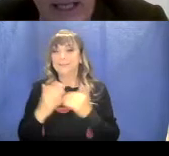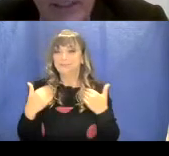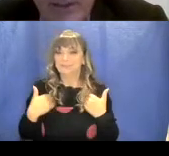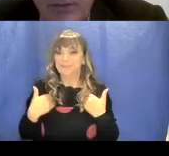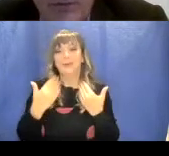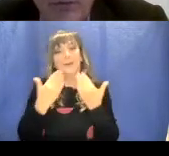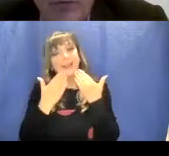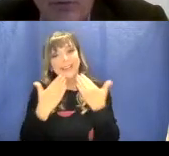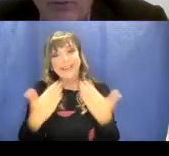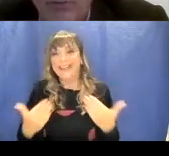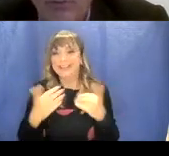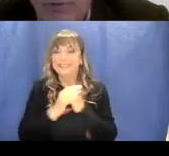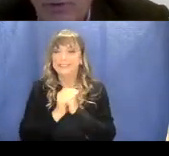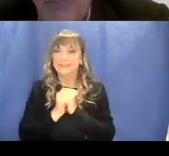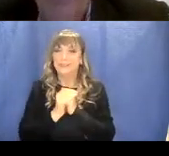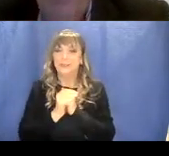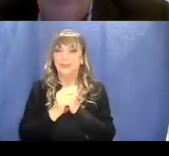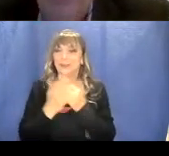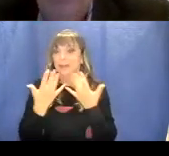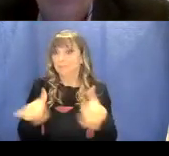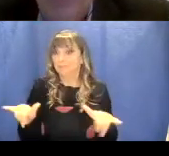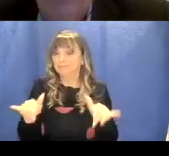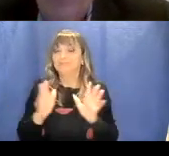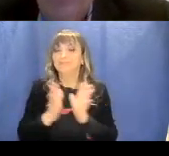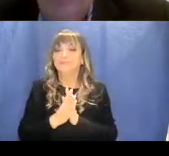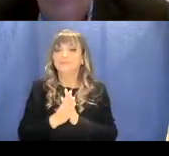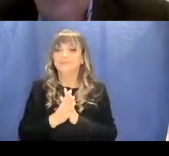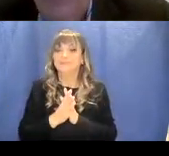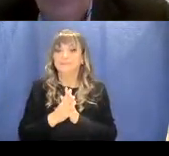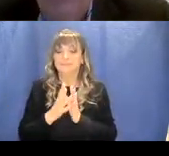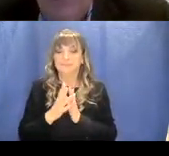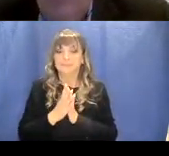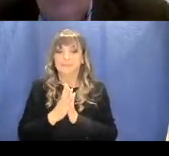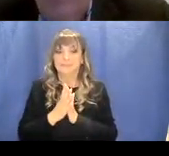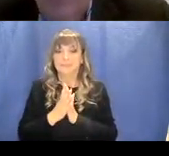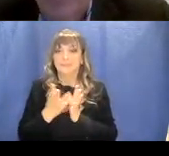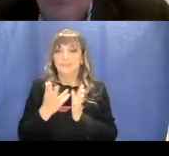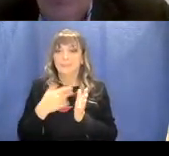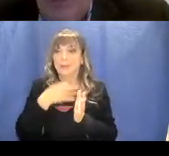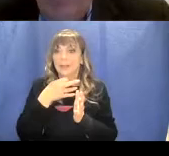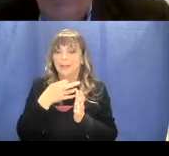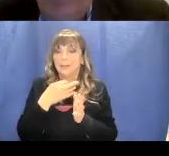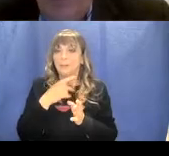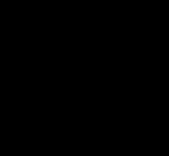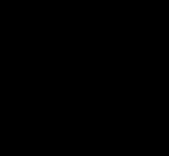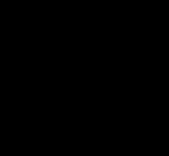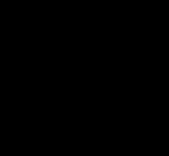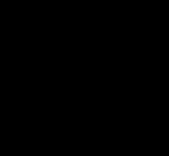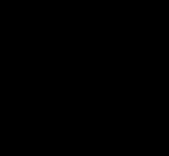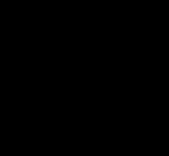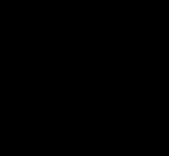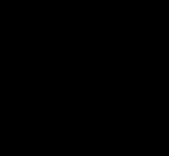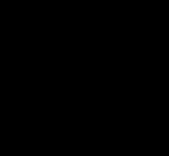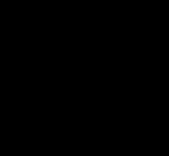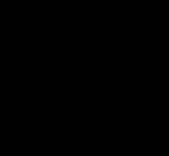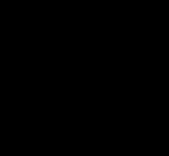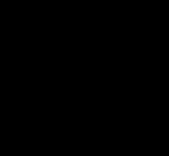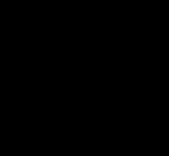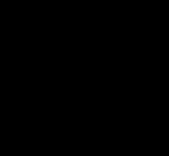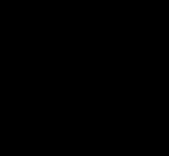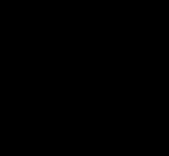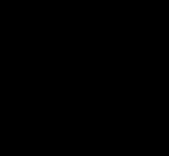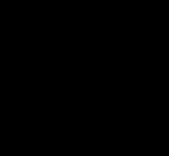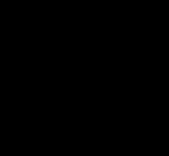ringrazio concludo e ora termino la mia condivisione e cedo la parola